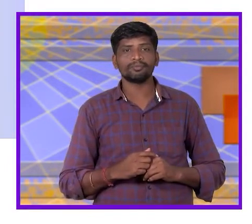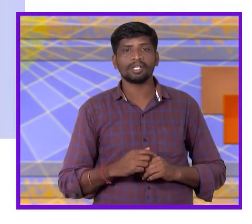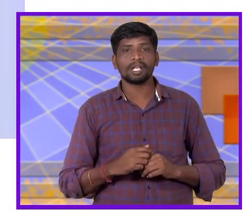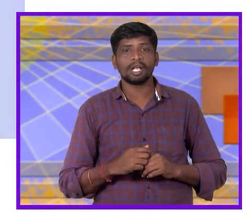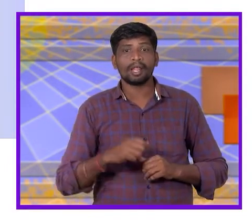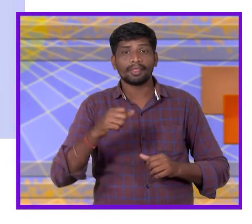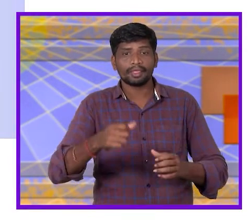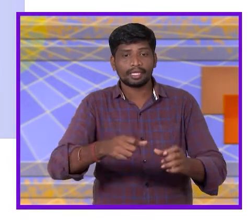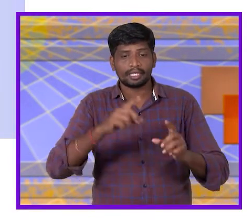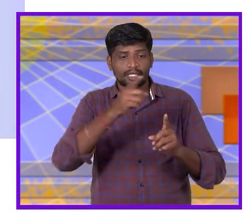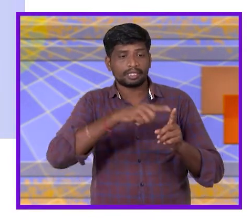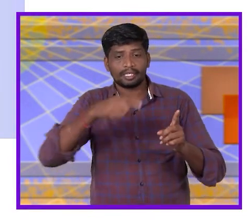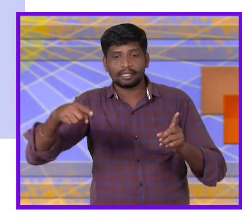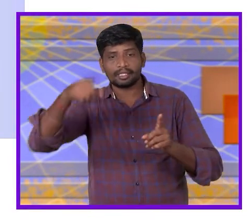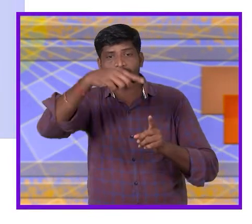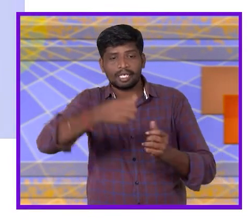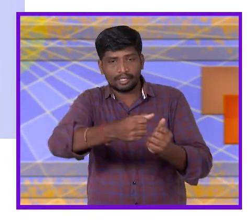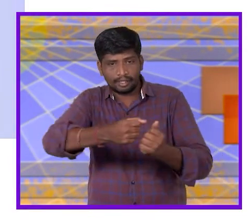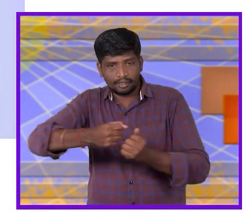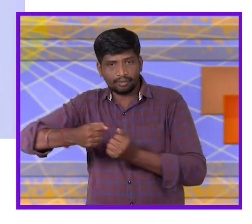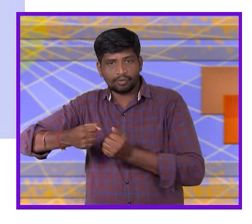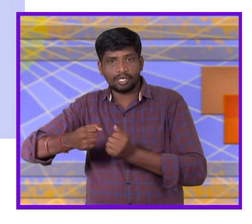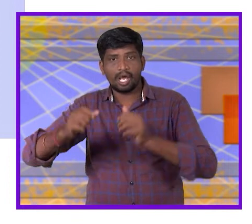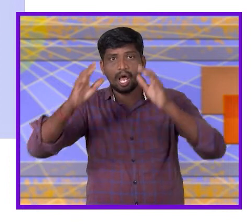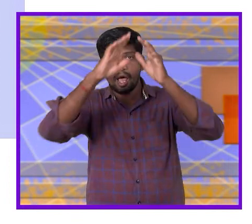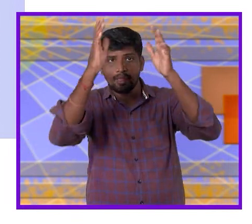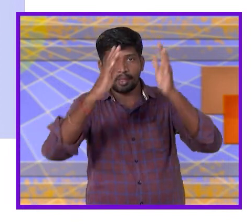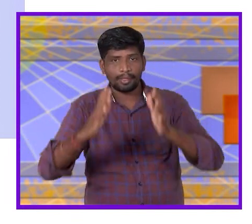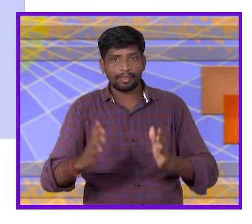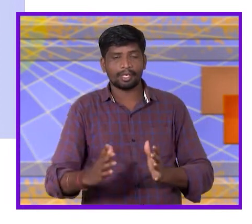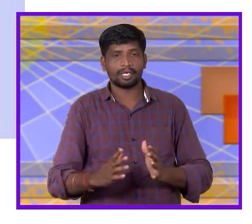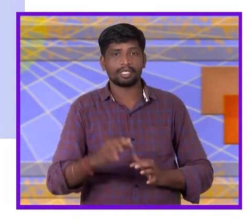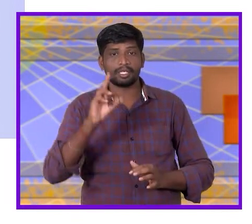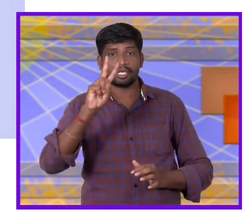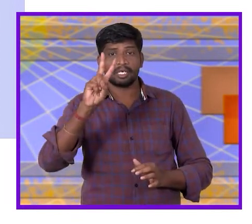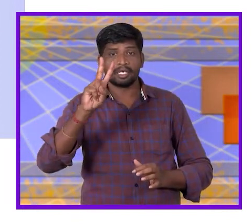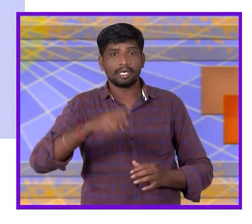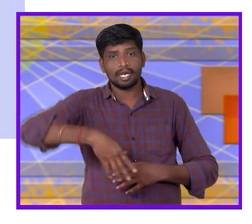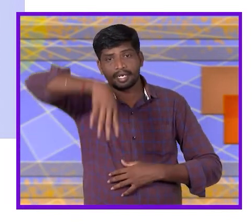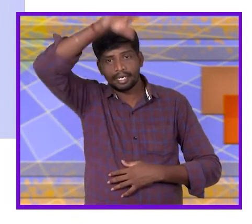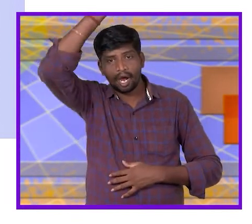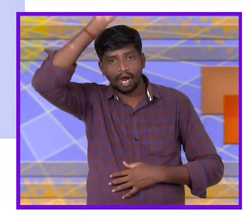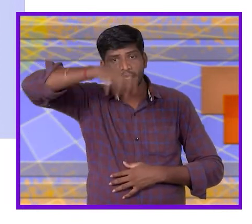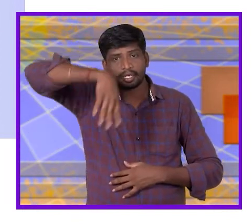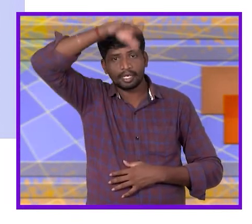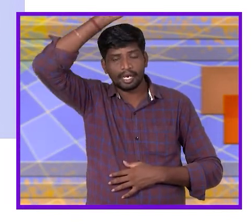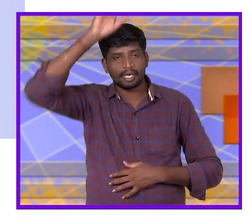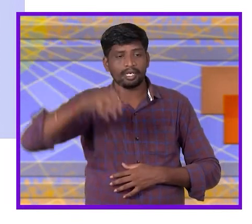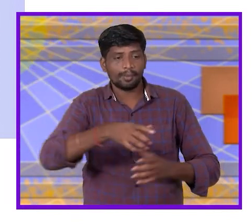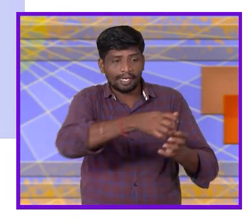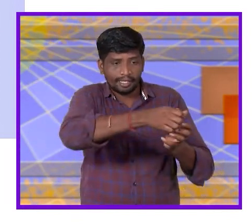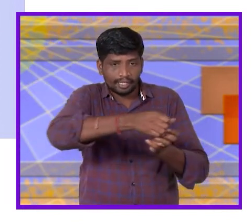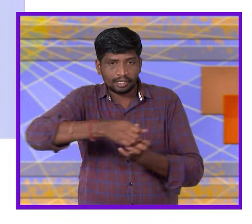போல இந்த வள்ளுவர் கோட்டமானது வடிவமைக்கப்பட்டிருக்கிறது. 2 யானைகள் அதை இழுத்து செல்வது போல